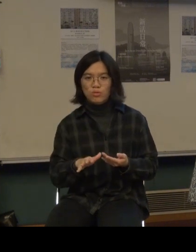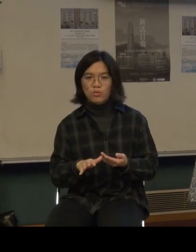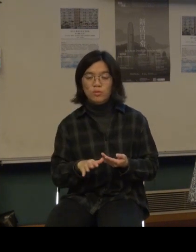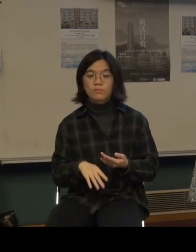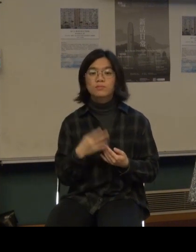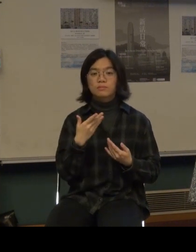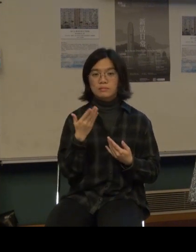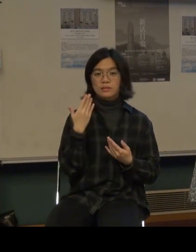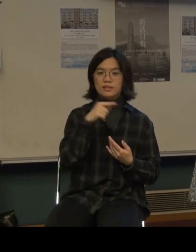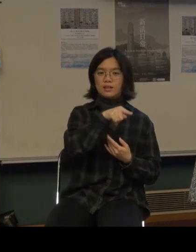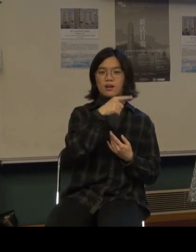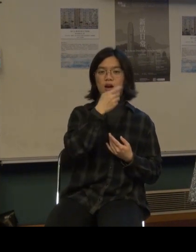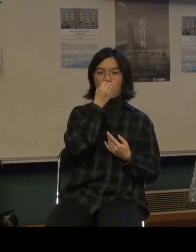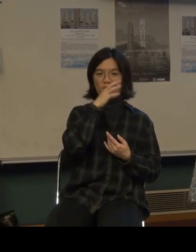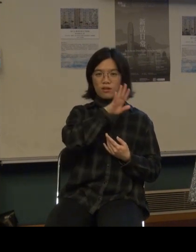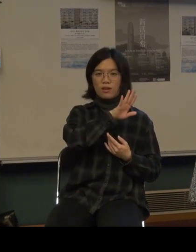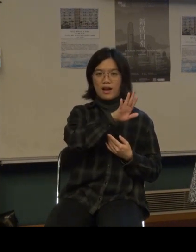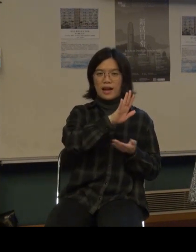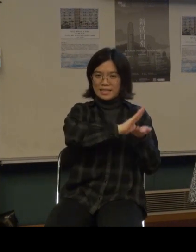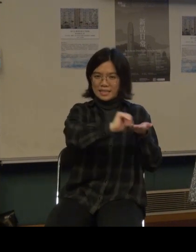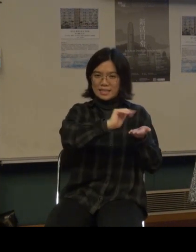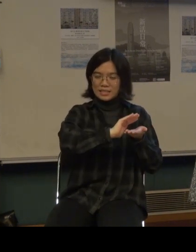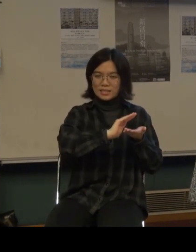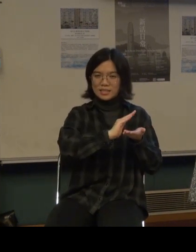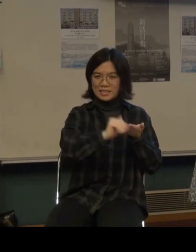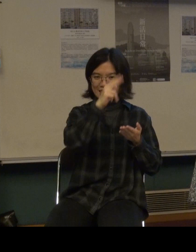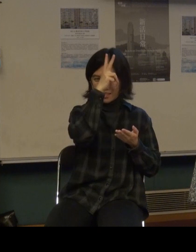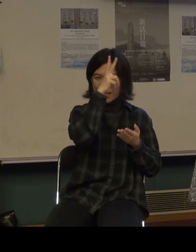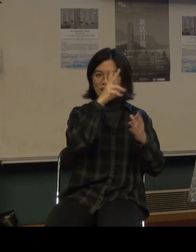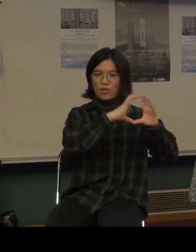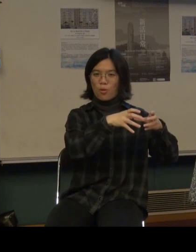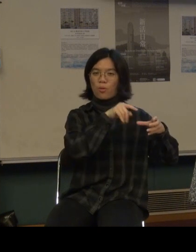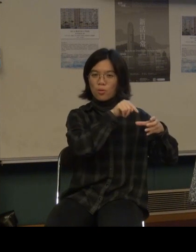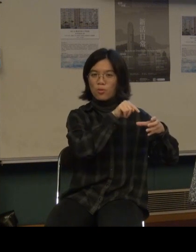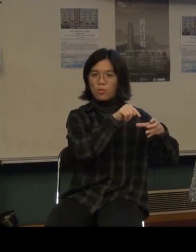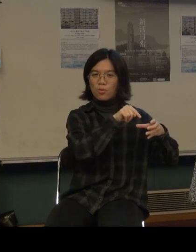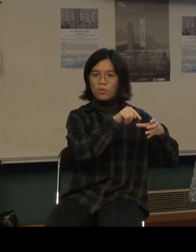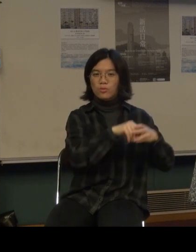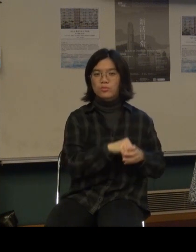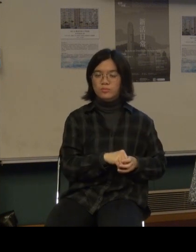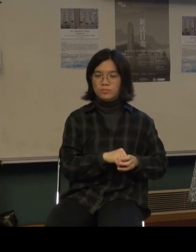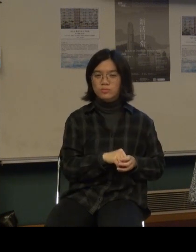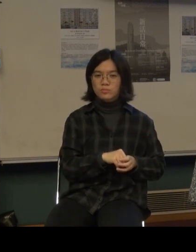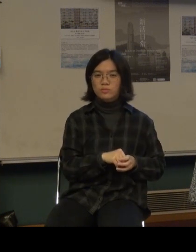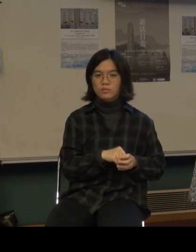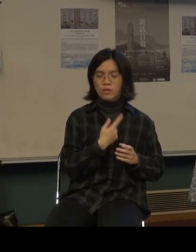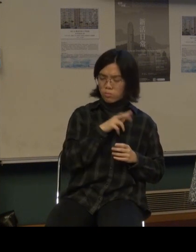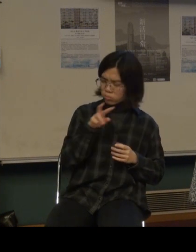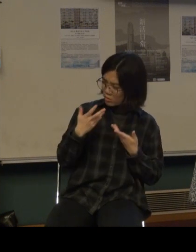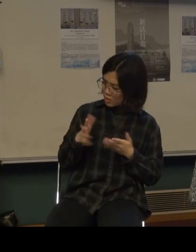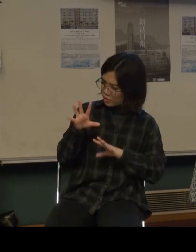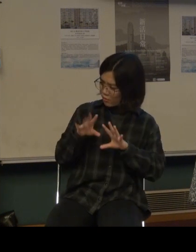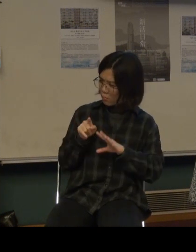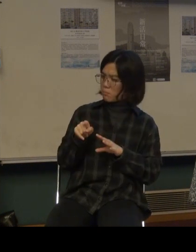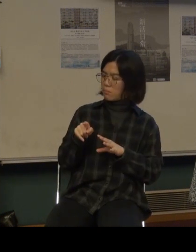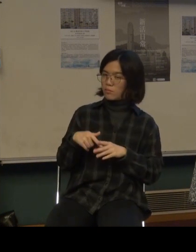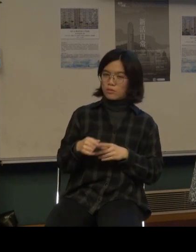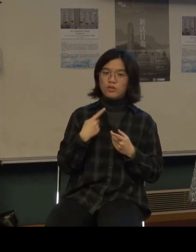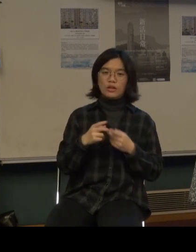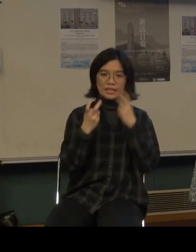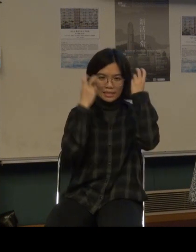結政局即係市政局嘅前身啊。結政局咧睇到一個咁樣嘅情況之後咧，就佢有一個嘅建議俾政府啊，